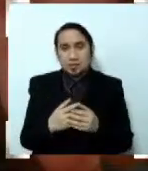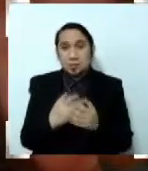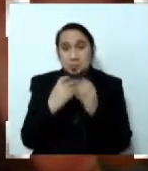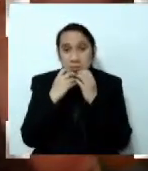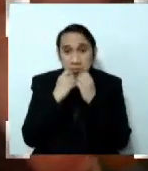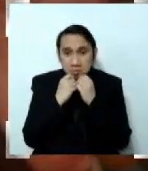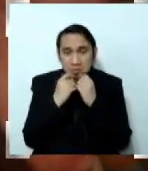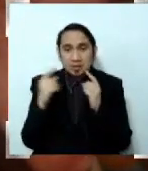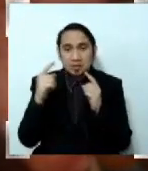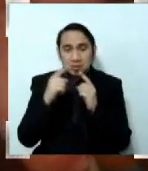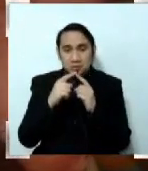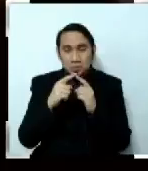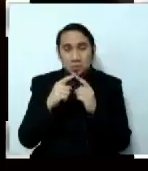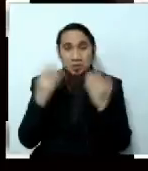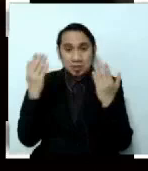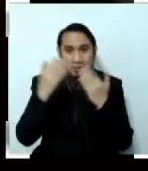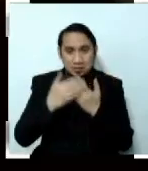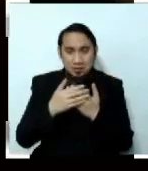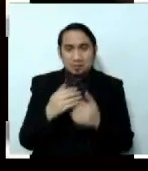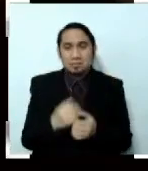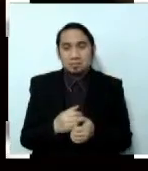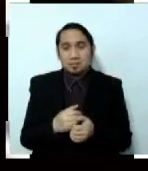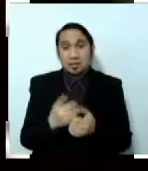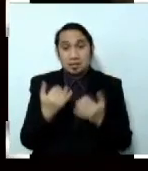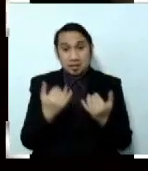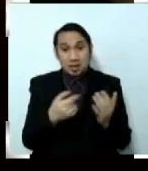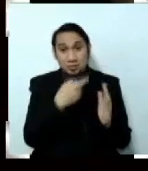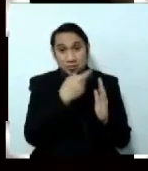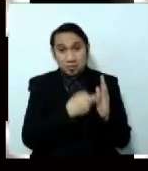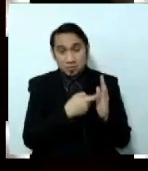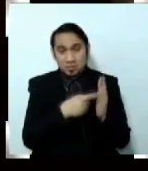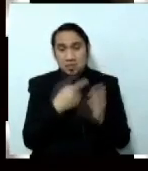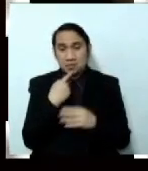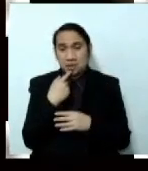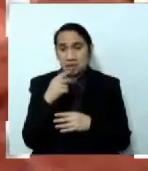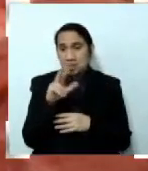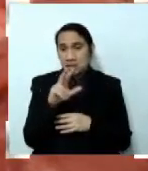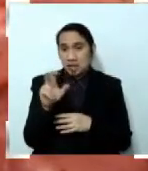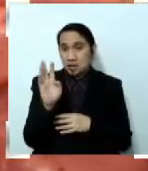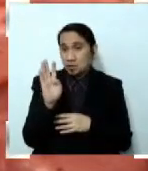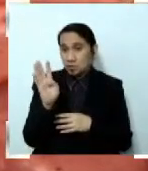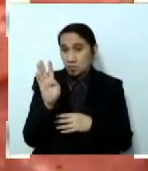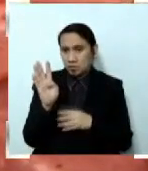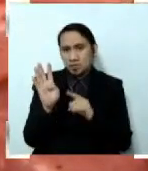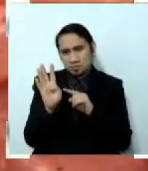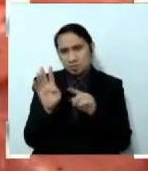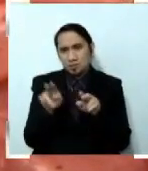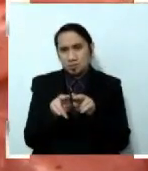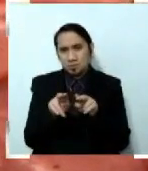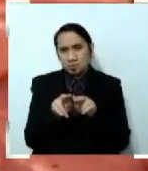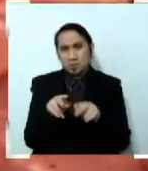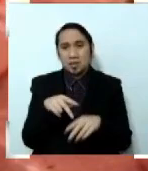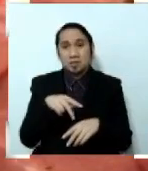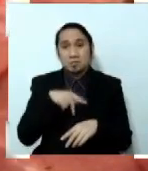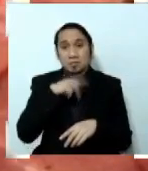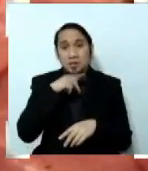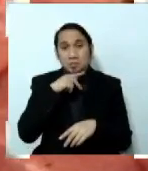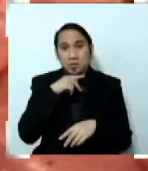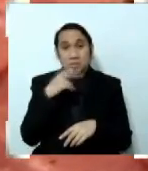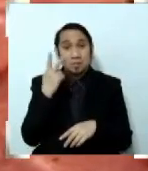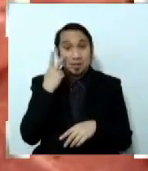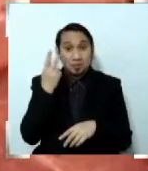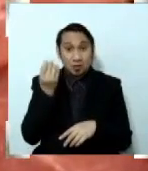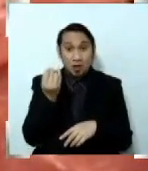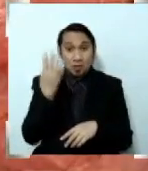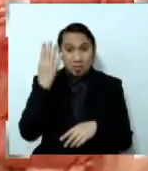Base sa price monitoring ng DA, nasa 340 pesos na lang ang average price ng kilo ng kasim at pige. 370 pesos